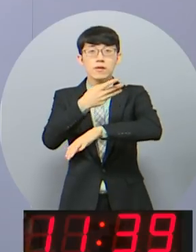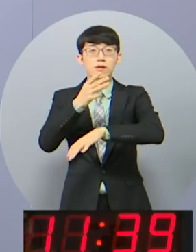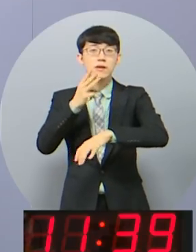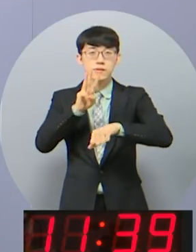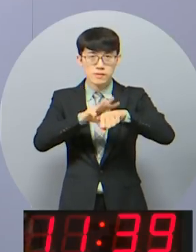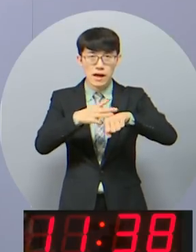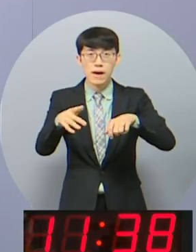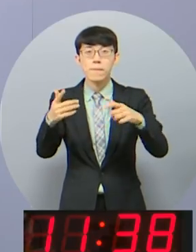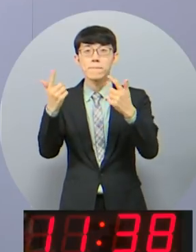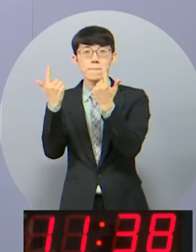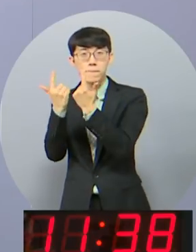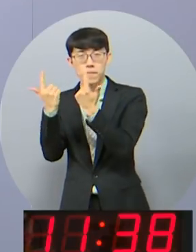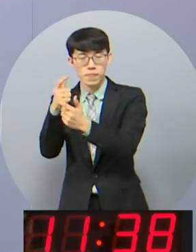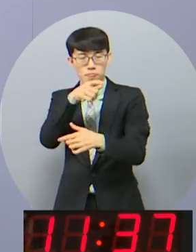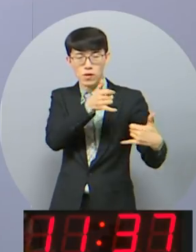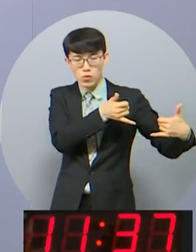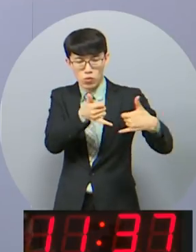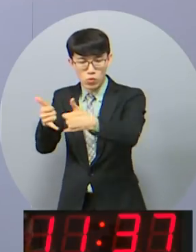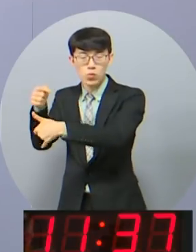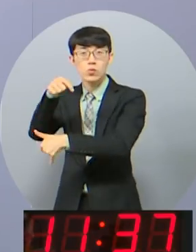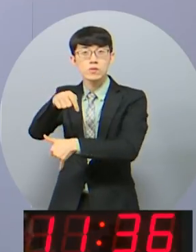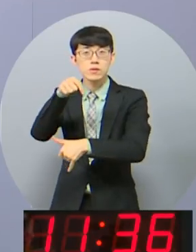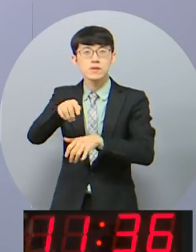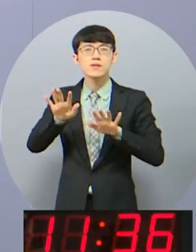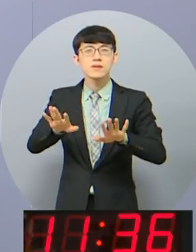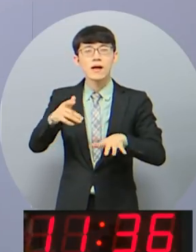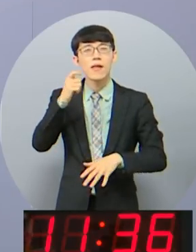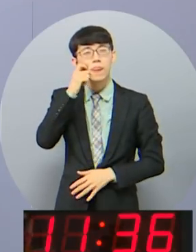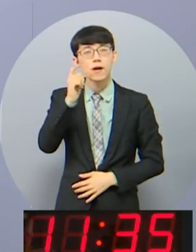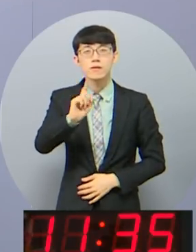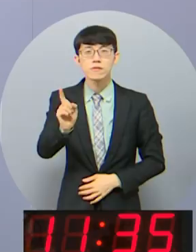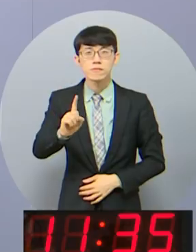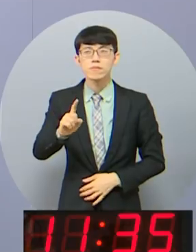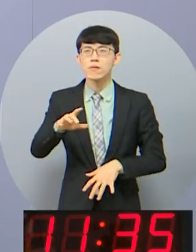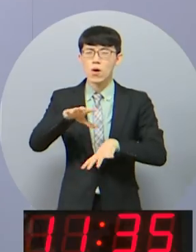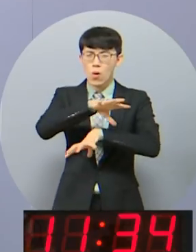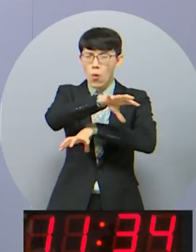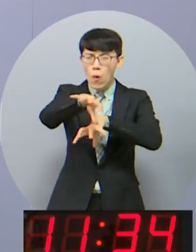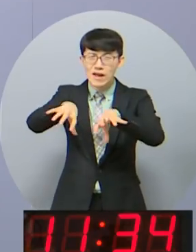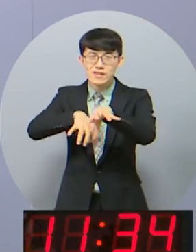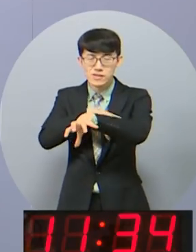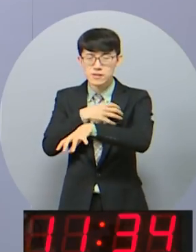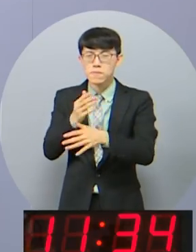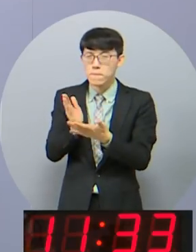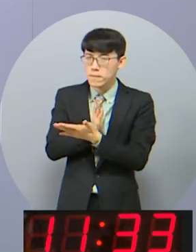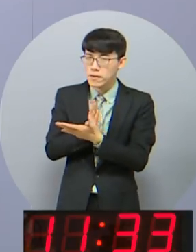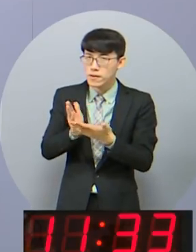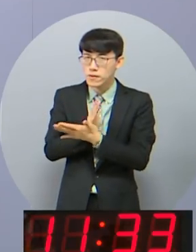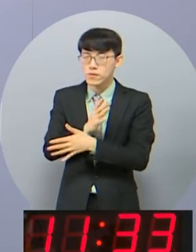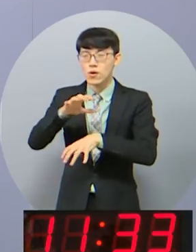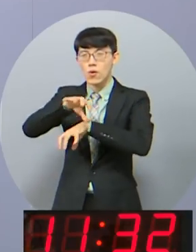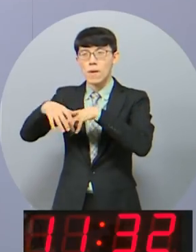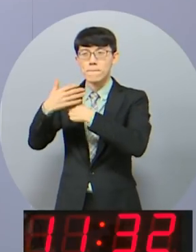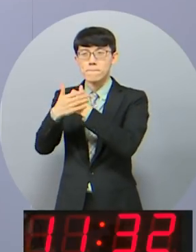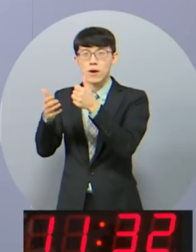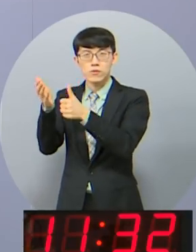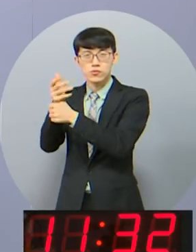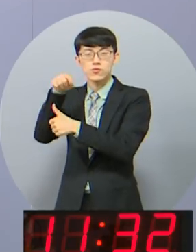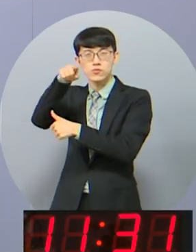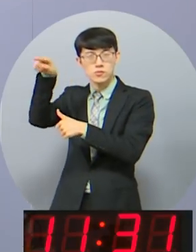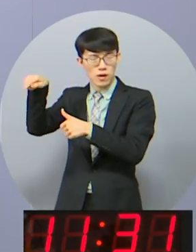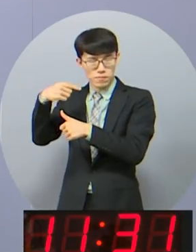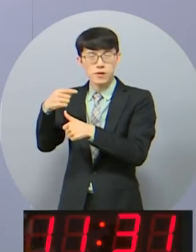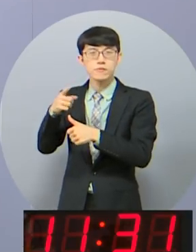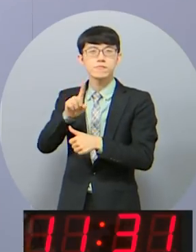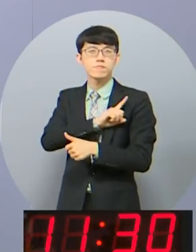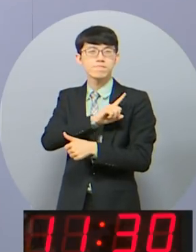那这个淡北道路目前的困难点在于环境敏感度的分析，环保署对于环境他们有他们对于